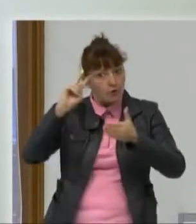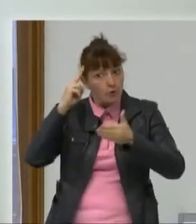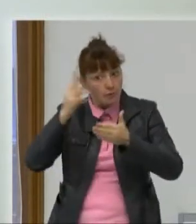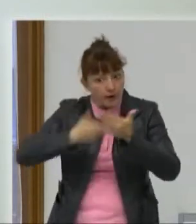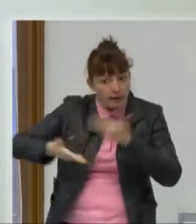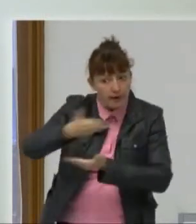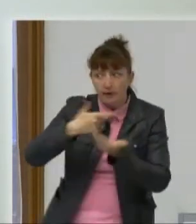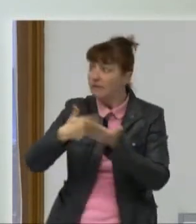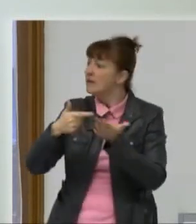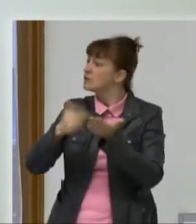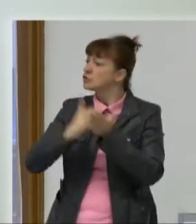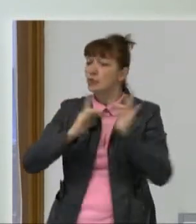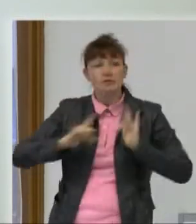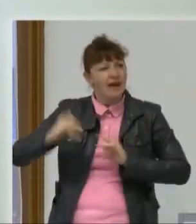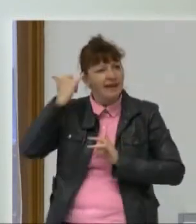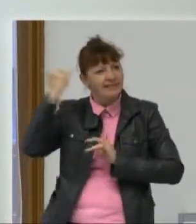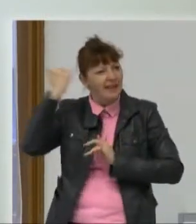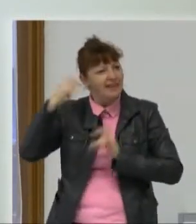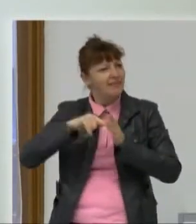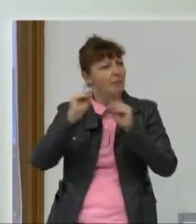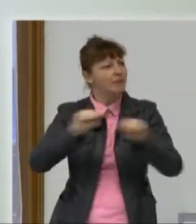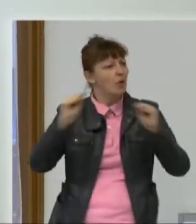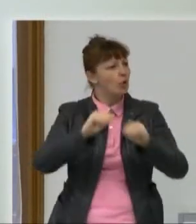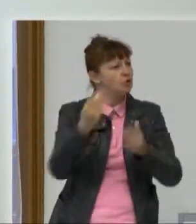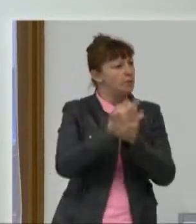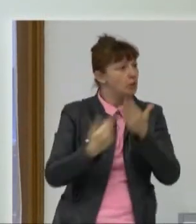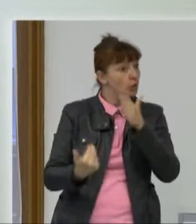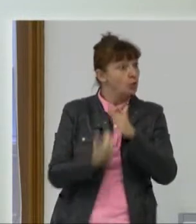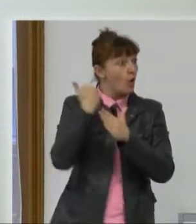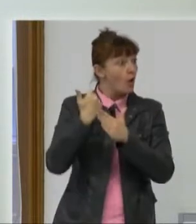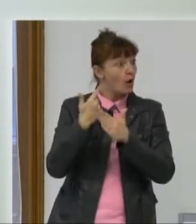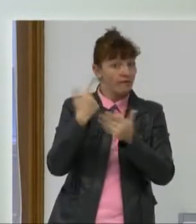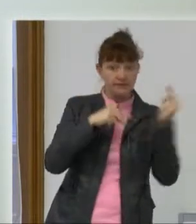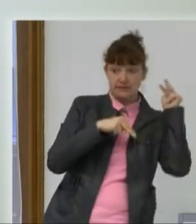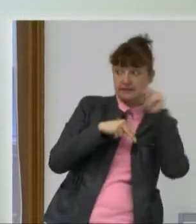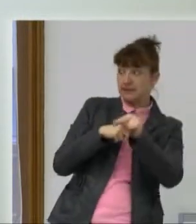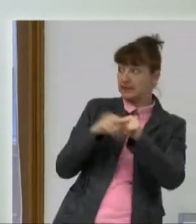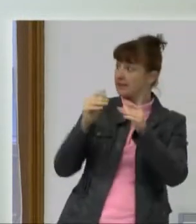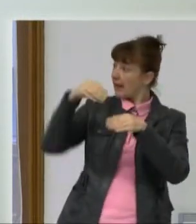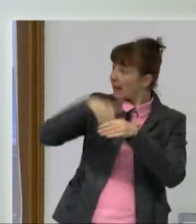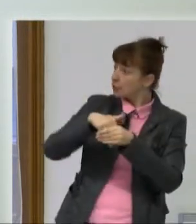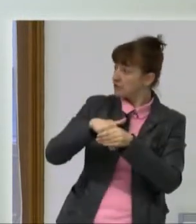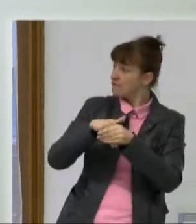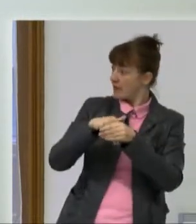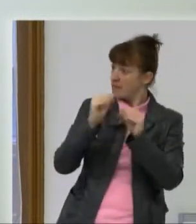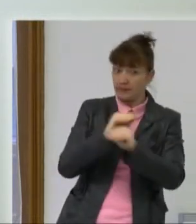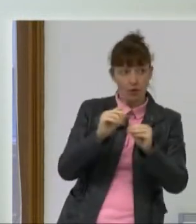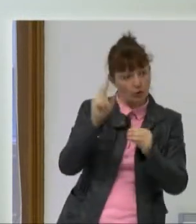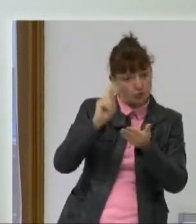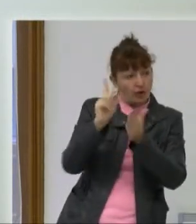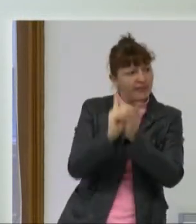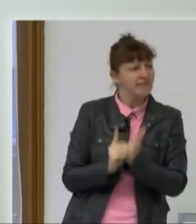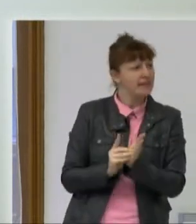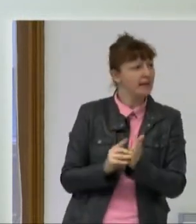eben die bereits vorhandenen Ideen zur Pädagoginnenbildung neu, auch aus der Sicht der inklusiven Pädagogik definieren. Im